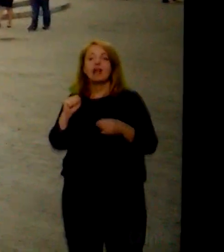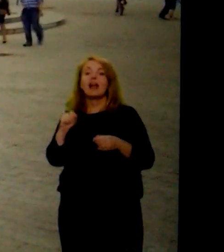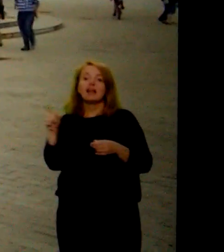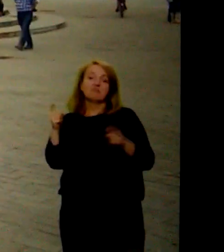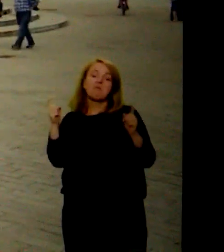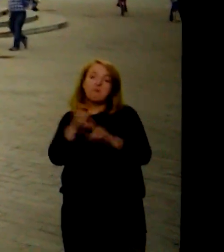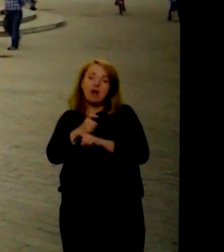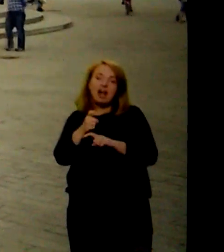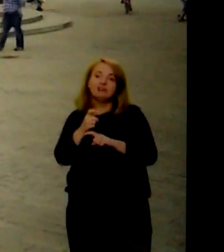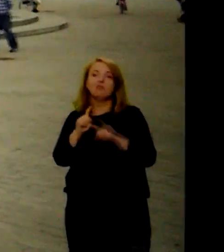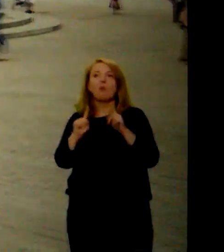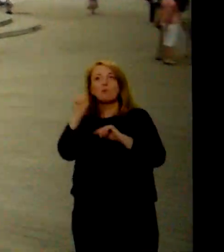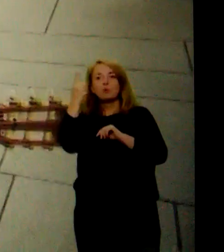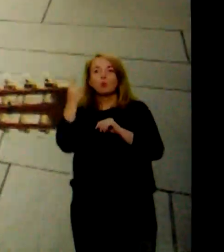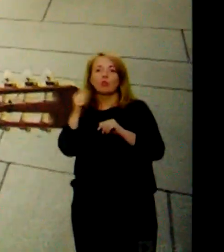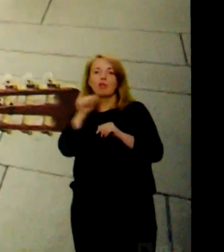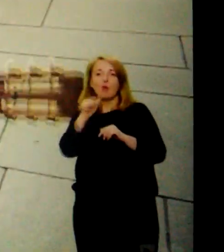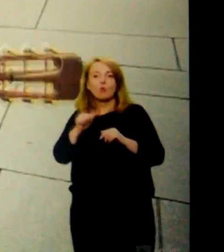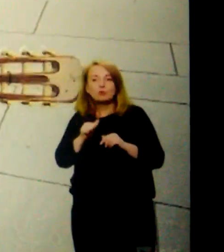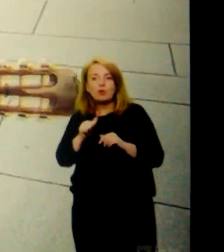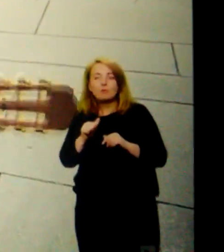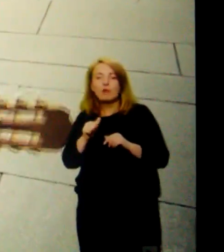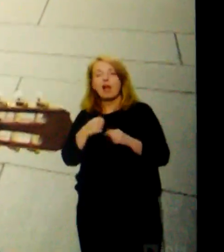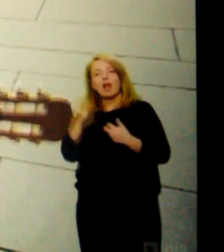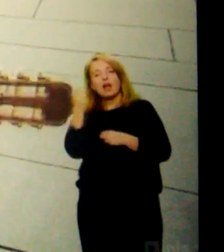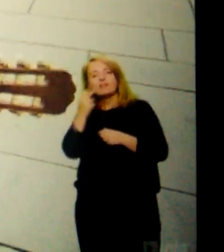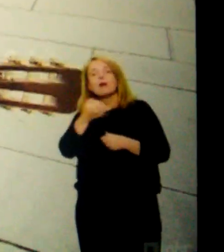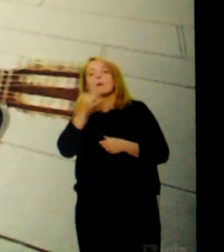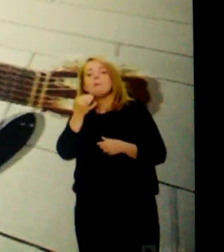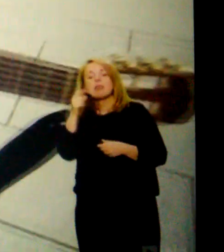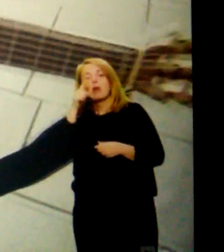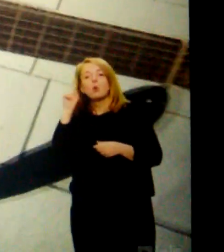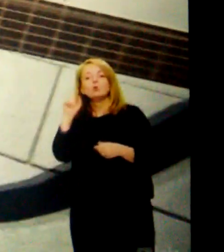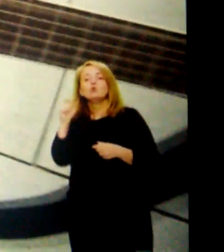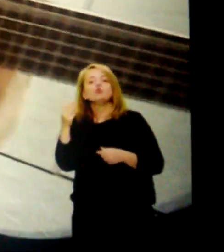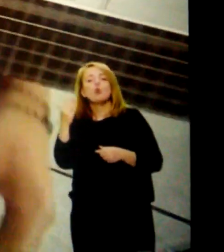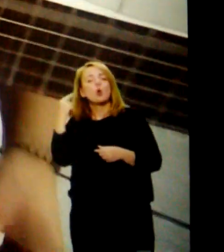części Europy. Ciekawe, co Polacy wiedzą na temat tego kraju.